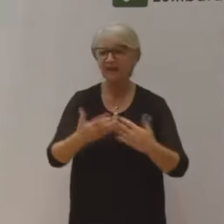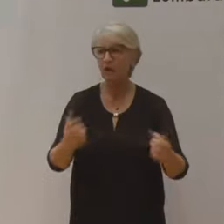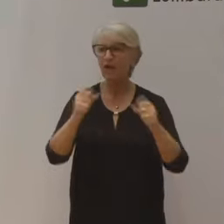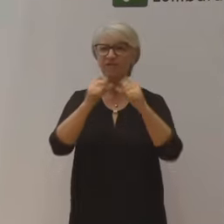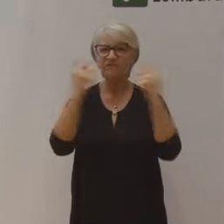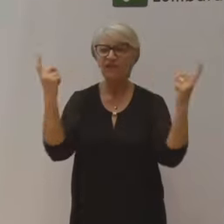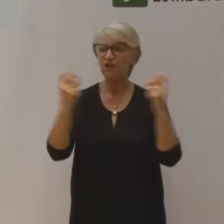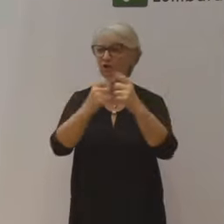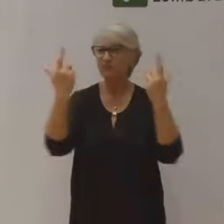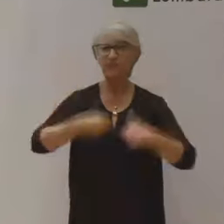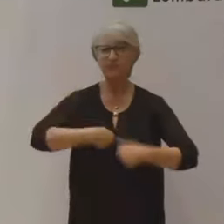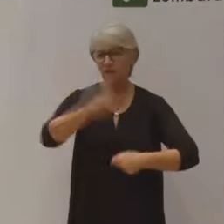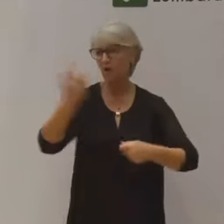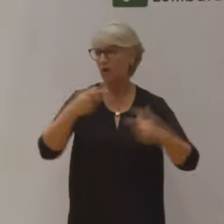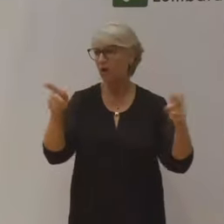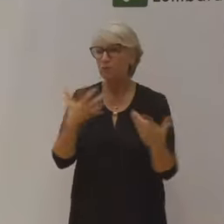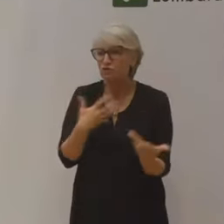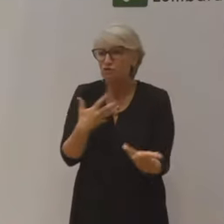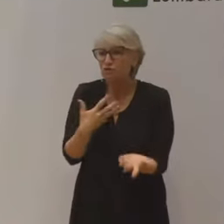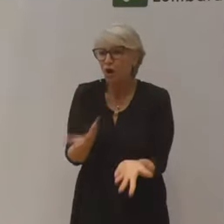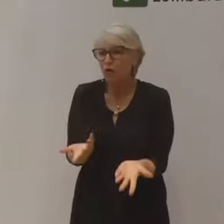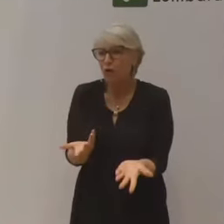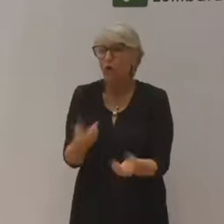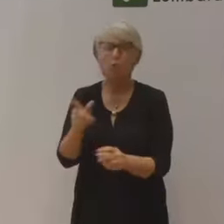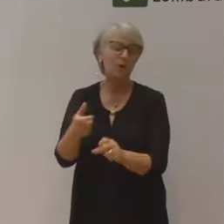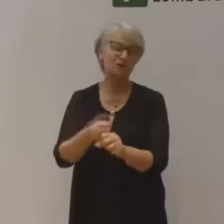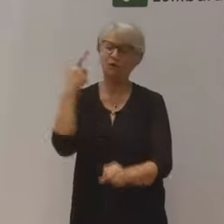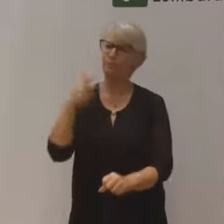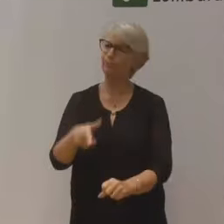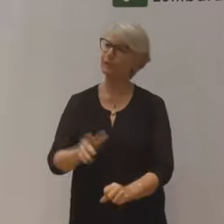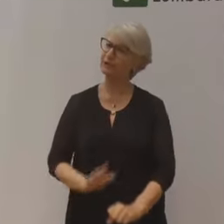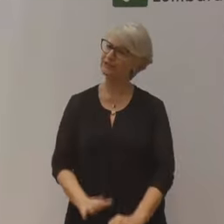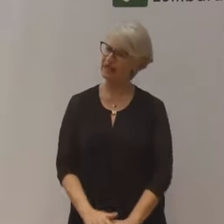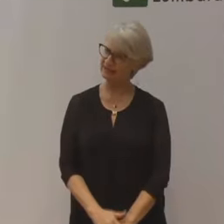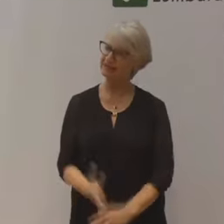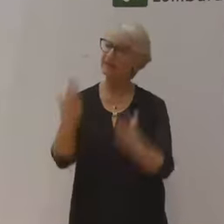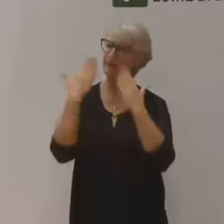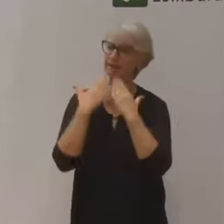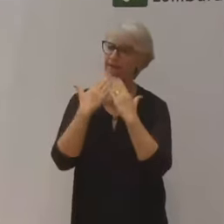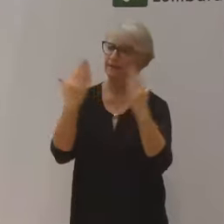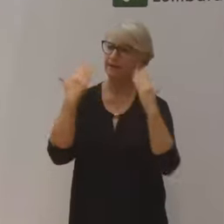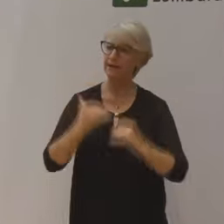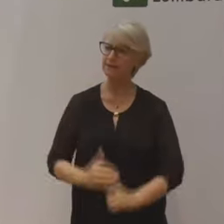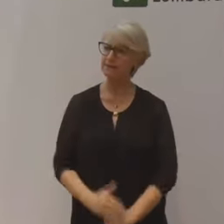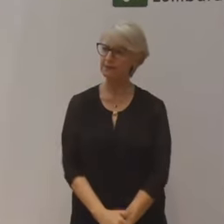al mondo esistono, ci sono, è importante. Grazie.